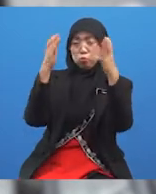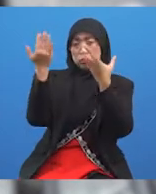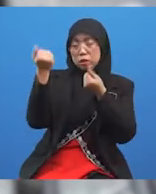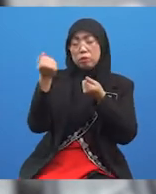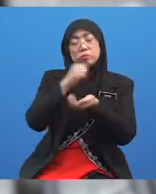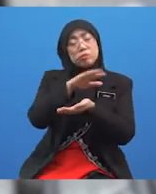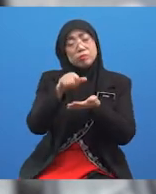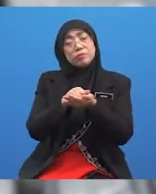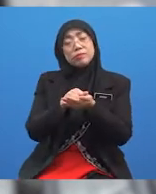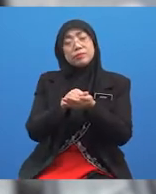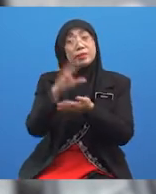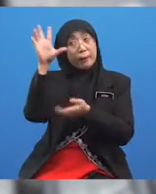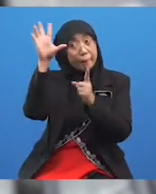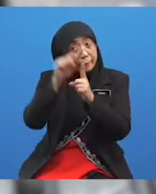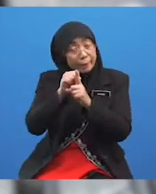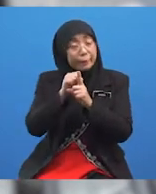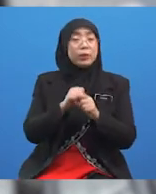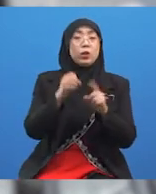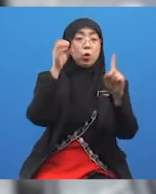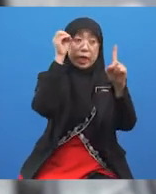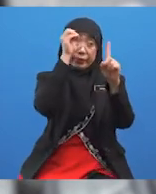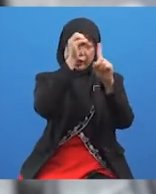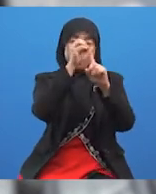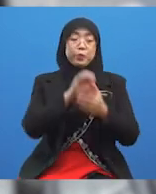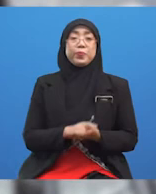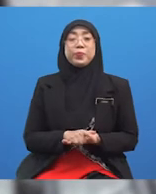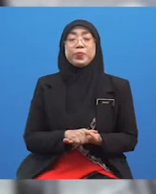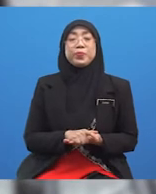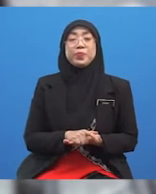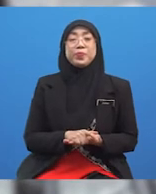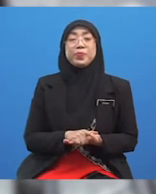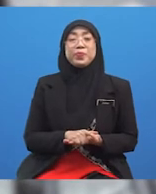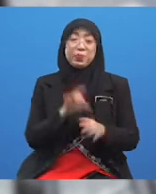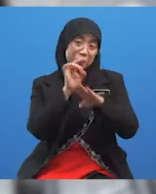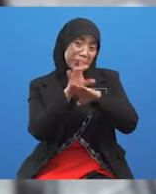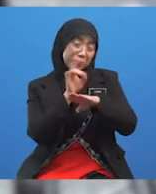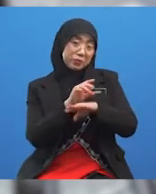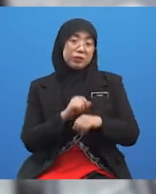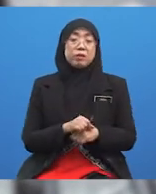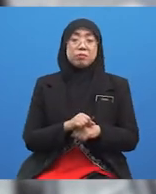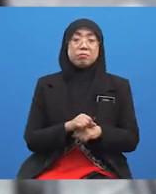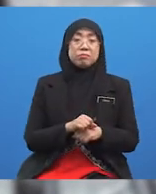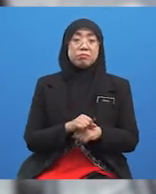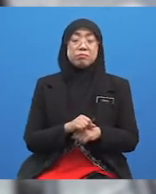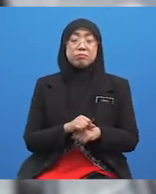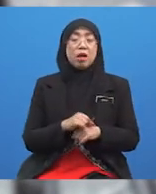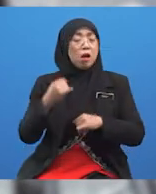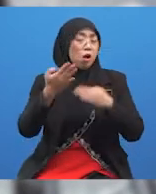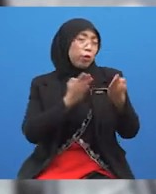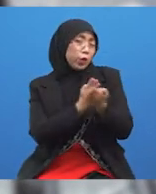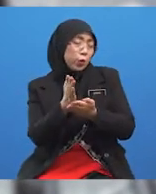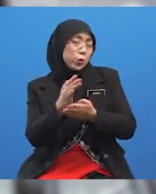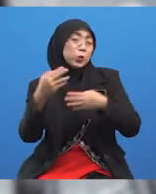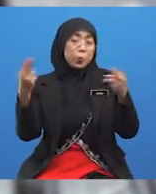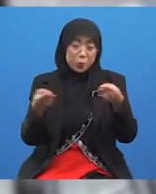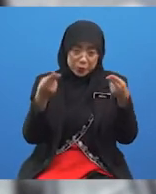berjaya menguasai objektif pembelajaran pada hari ini. Pesanlah daripada cikgu, jangan mudah berputus asa dan terus